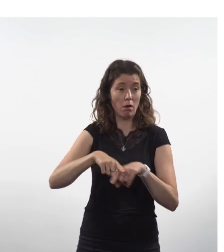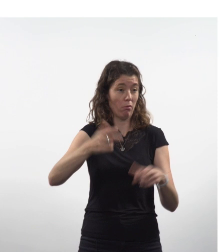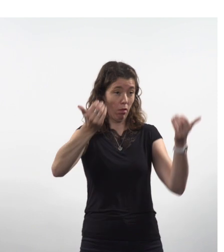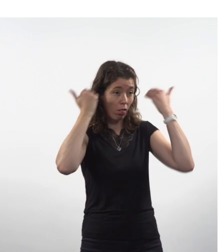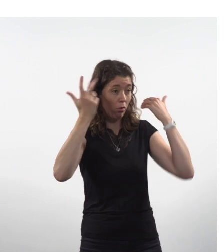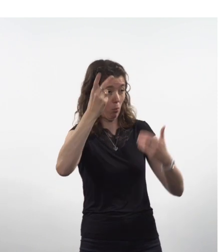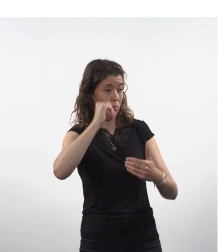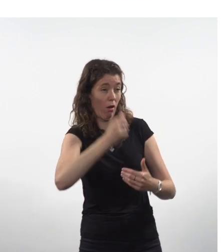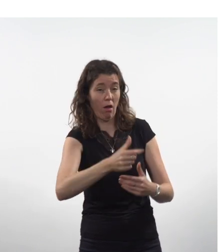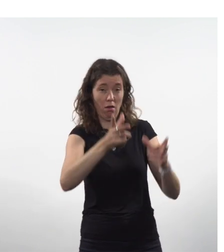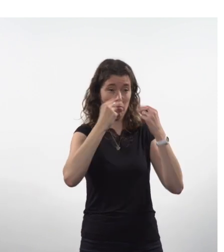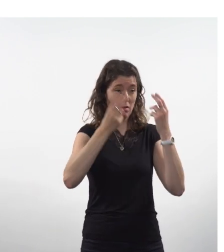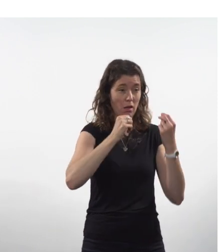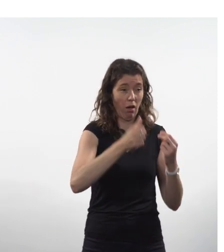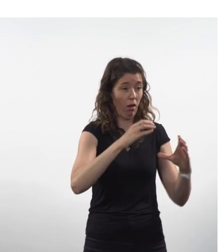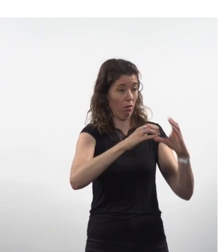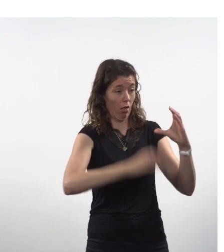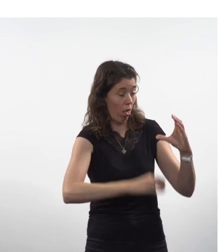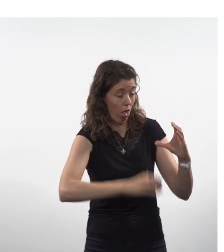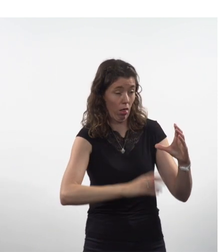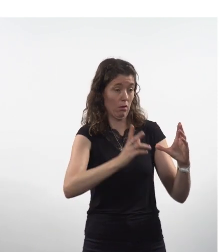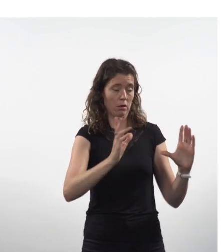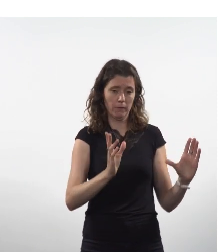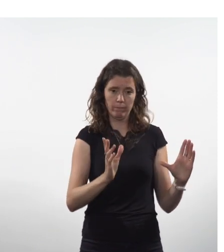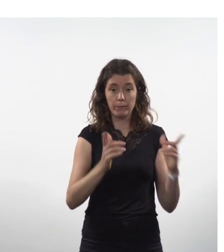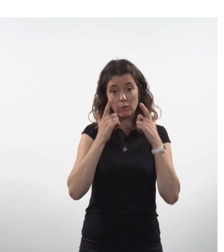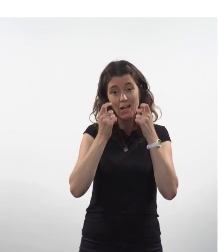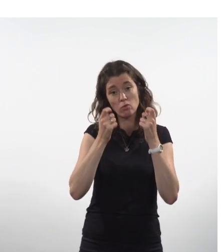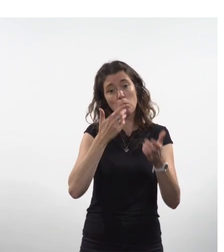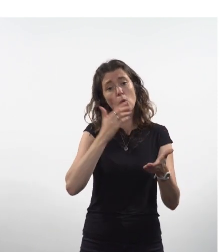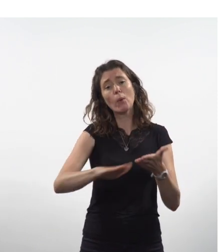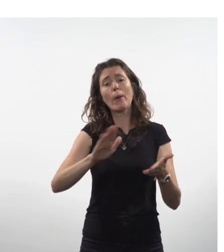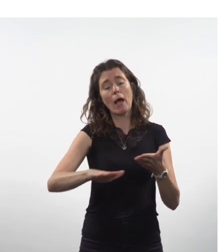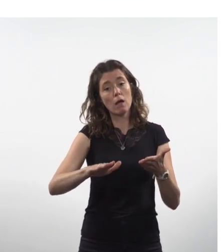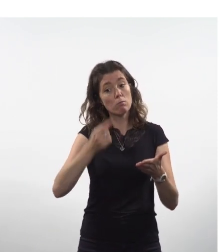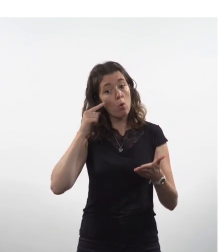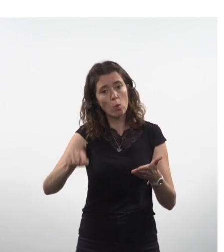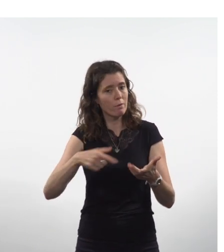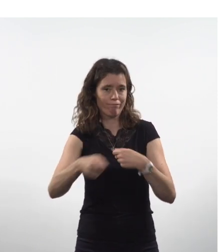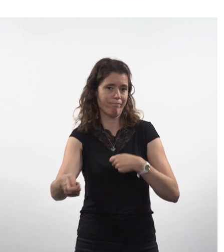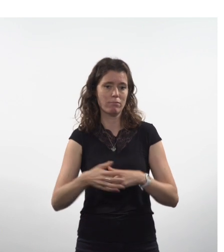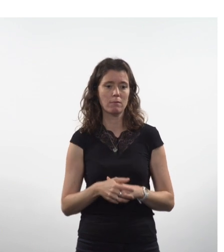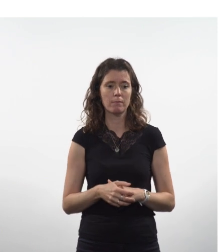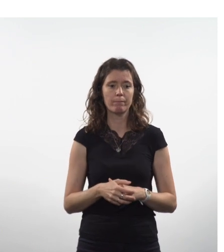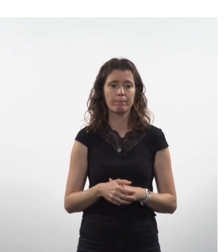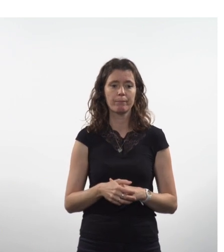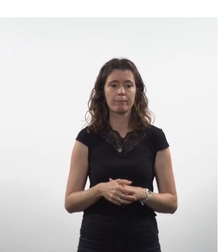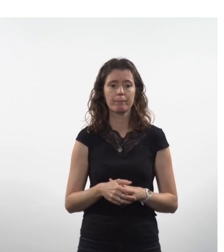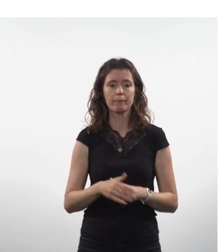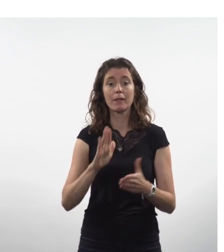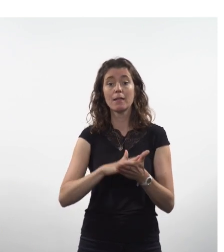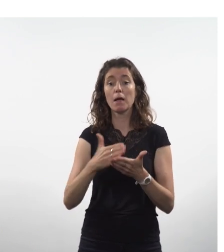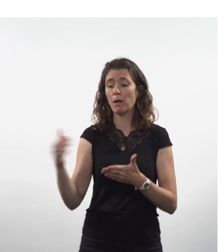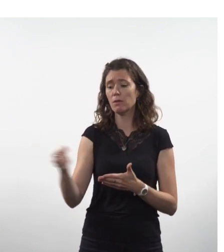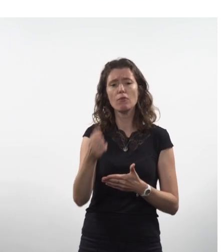m'explique rien, j'ai pas les moyens de communication, etc. Donc, le mieux que rien est l'ennemi du sourd. À l'interprète, on